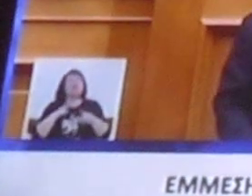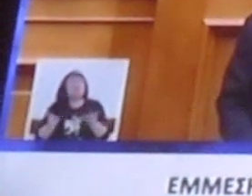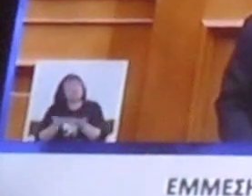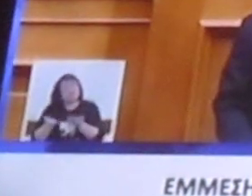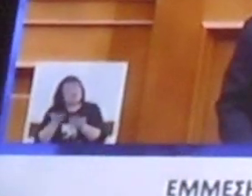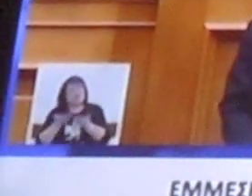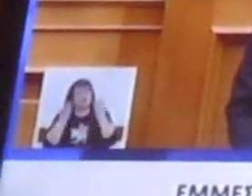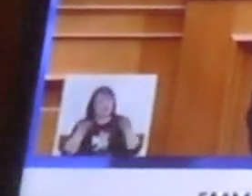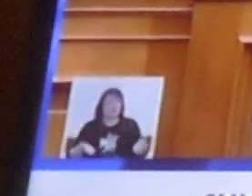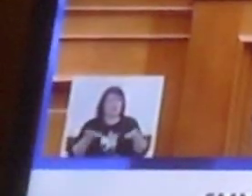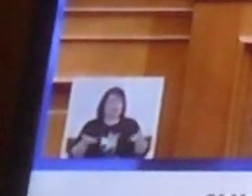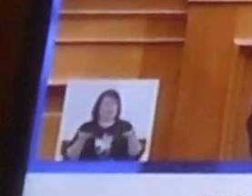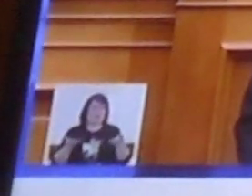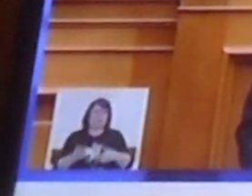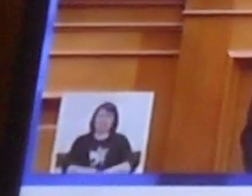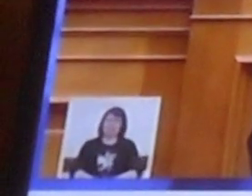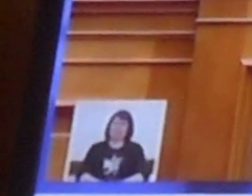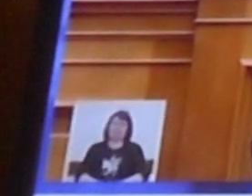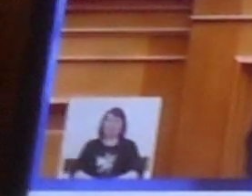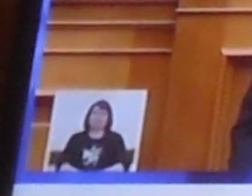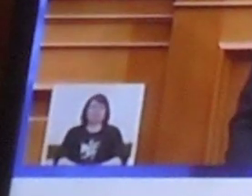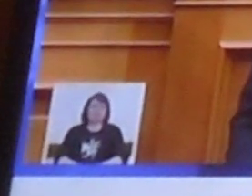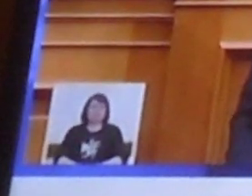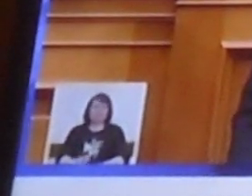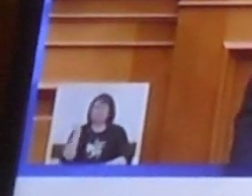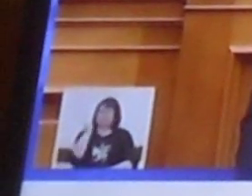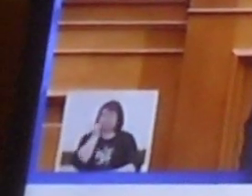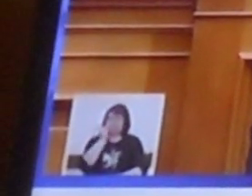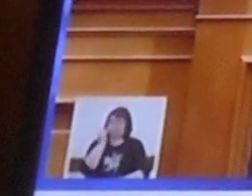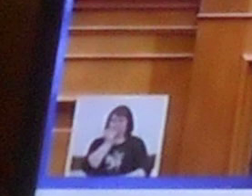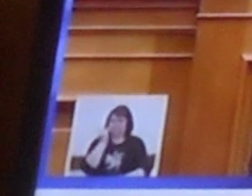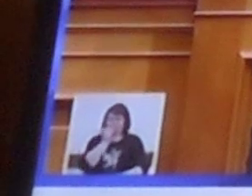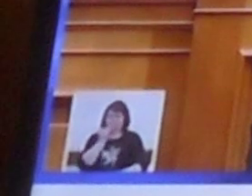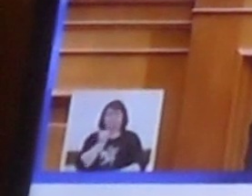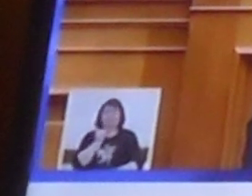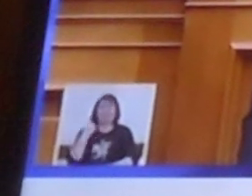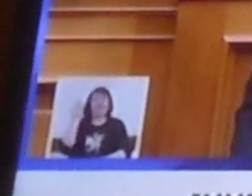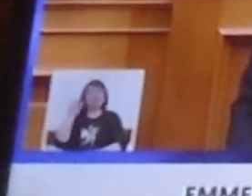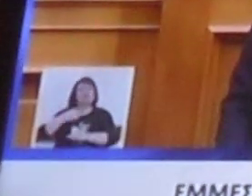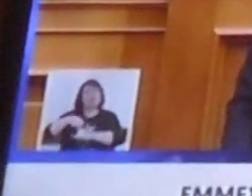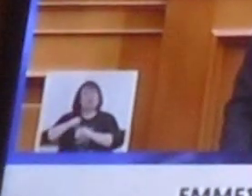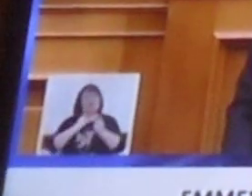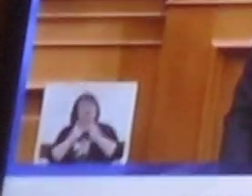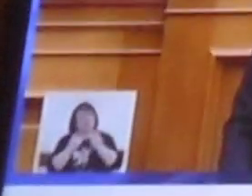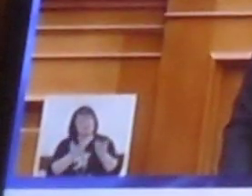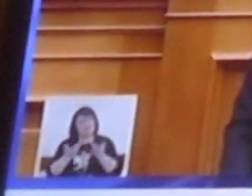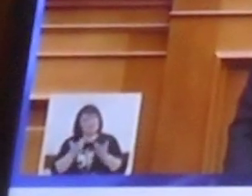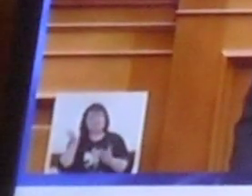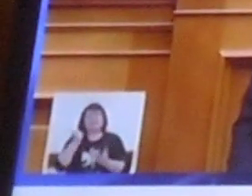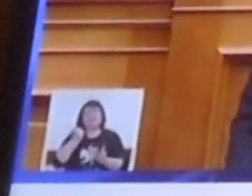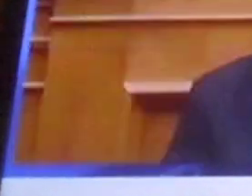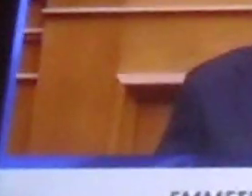7 εκατομμύρια ευρώ το χρόνο. Και θα δείτε κάποιοι άλλοι μηδέν εισόδημα. Μπήκανε για να